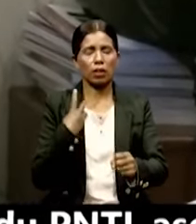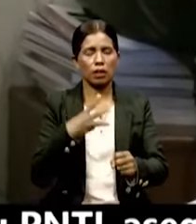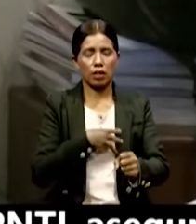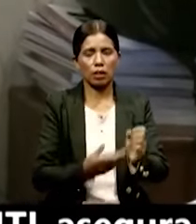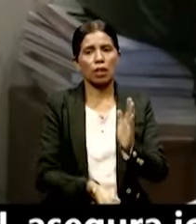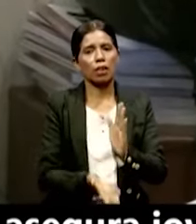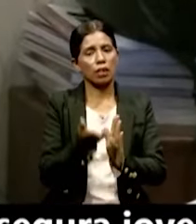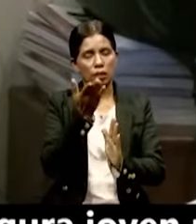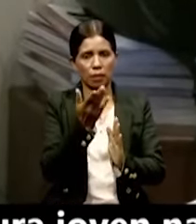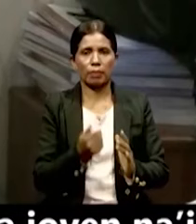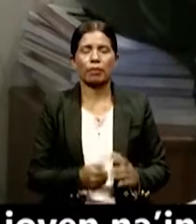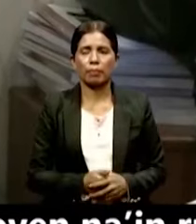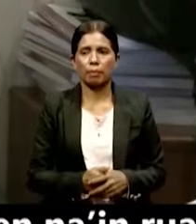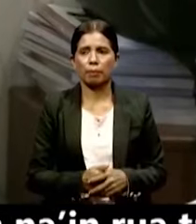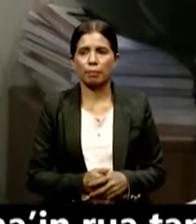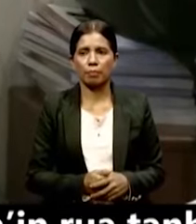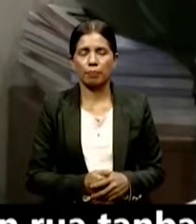eka.